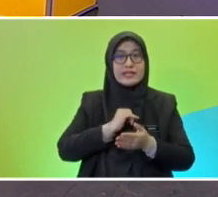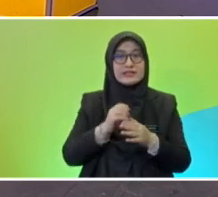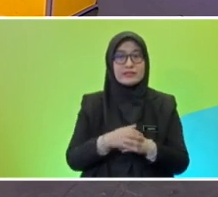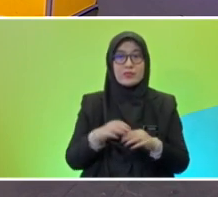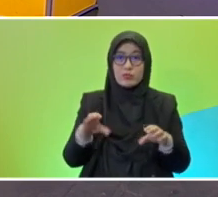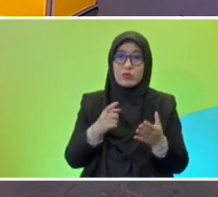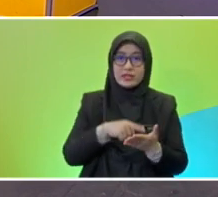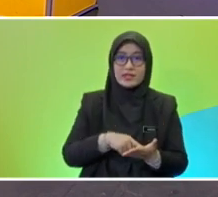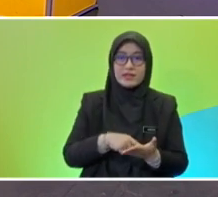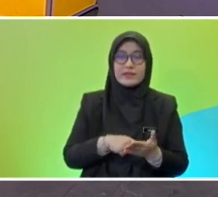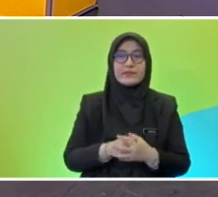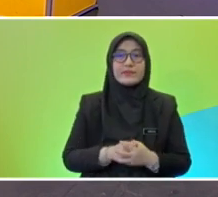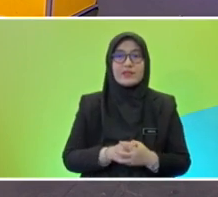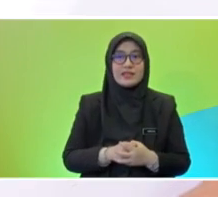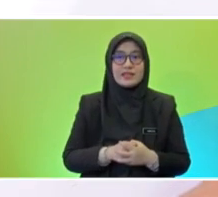lagi